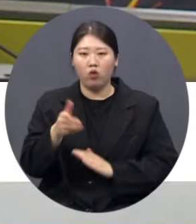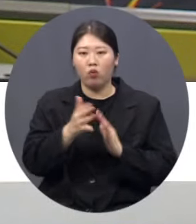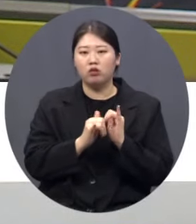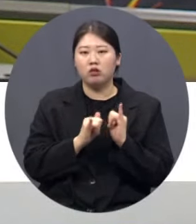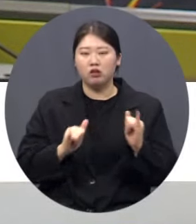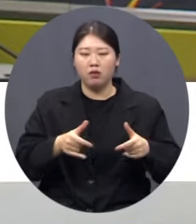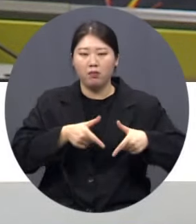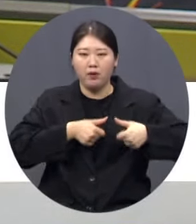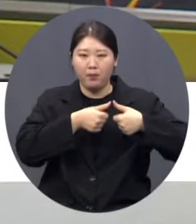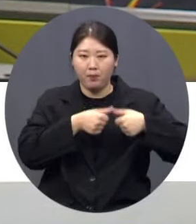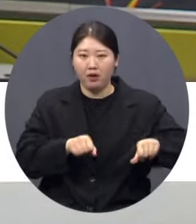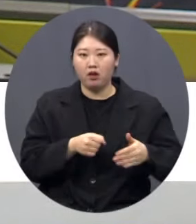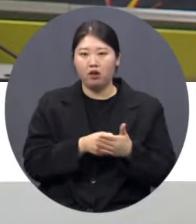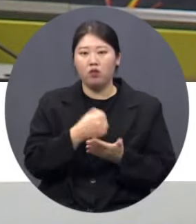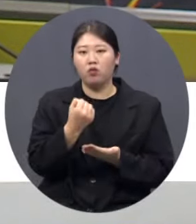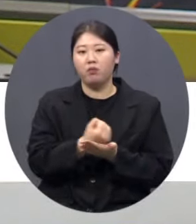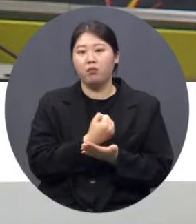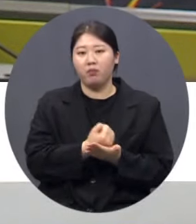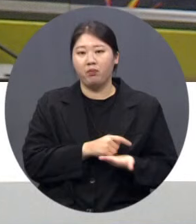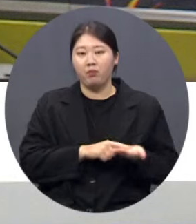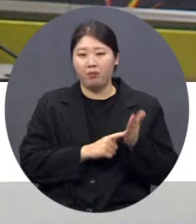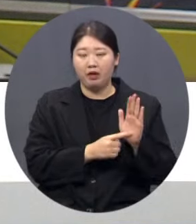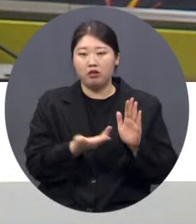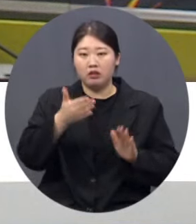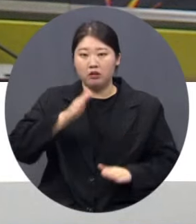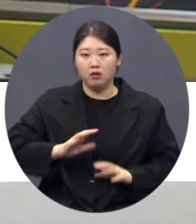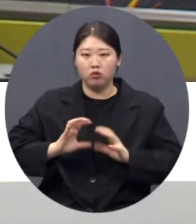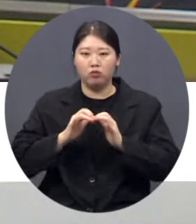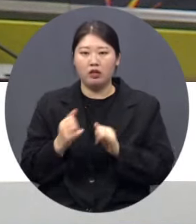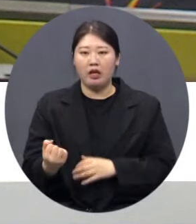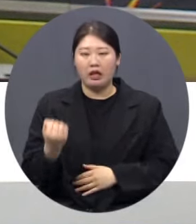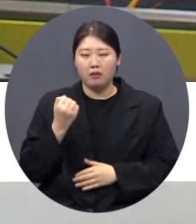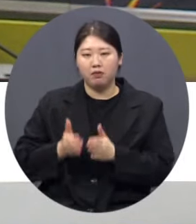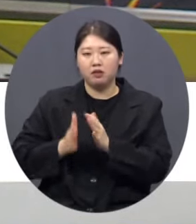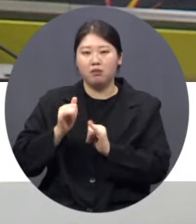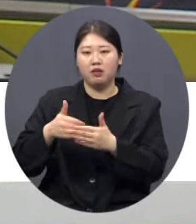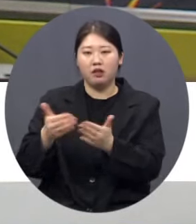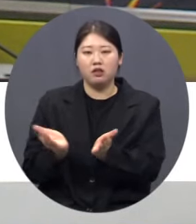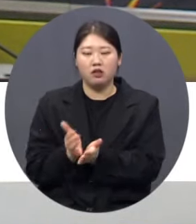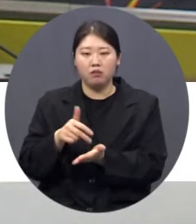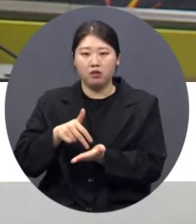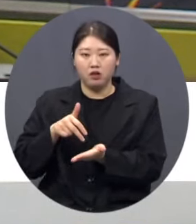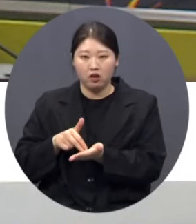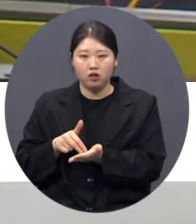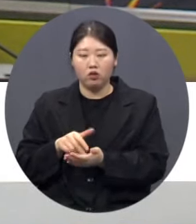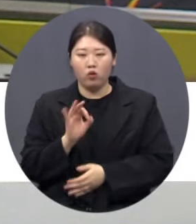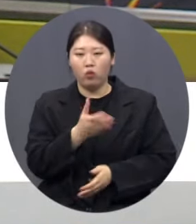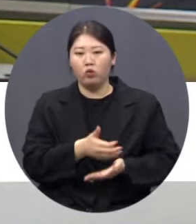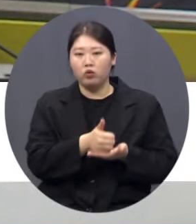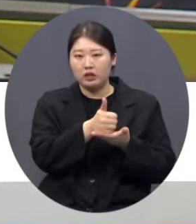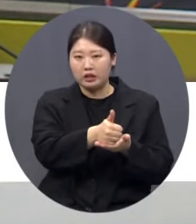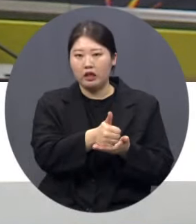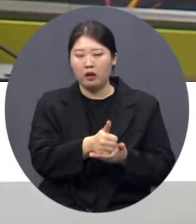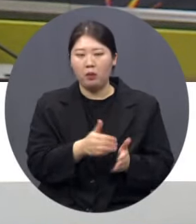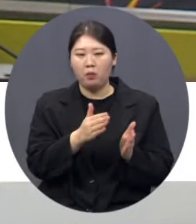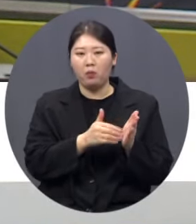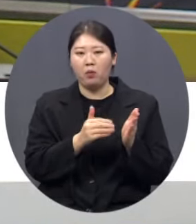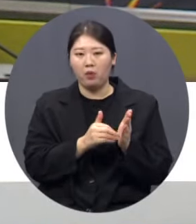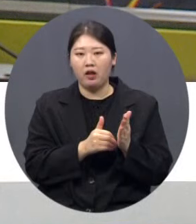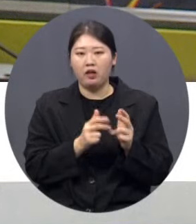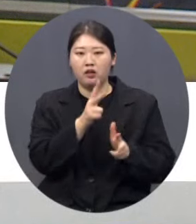실추시켰다며 유감을 표명했지만이 국민의 임과 시민단체는 도지사가 밀실에서 사업자를